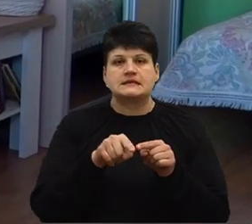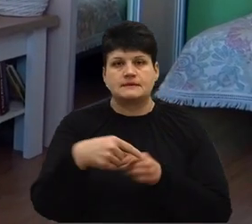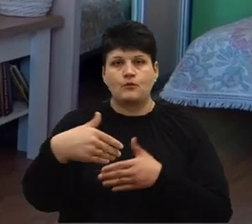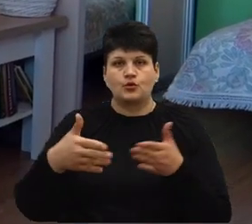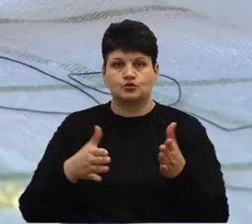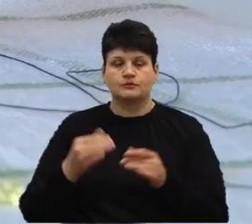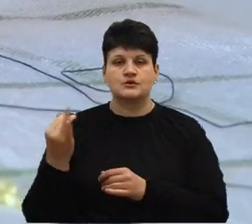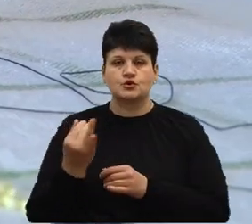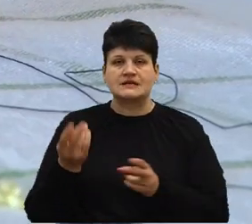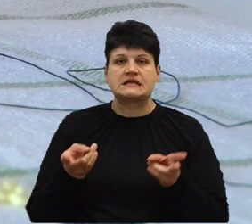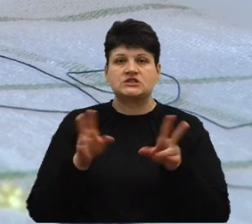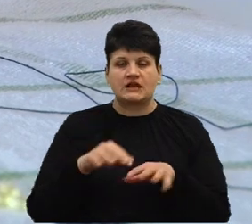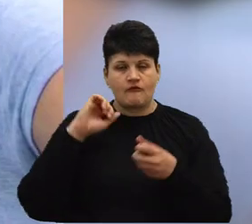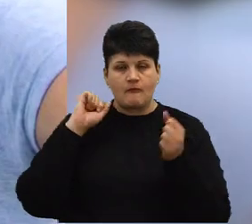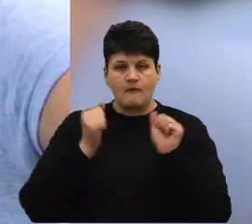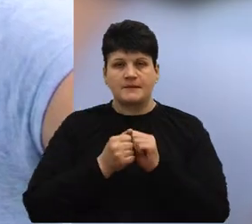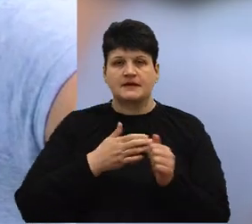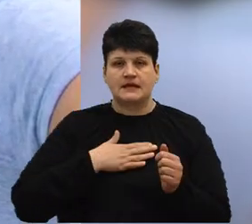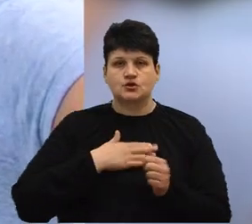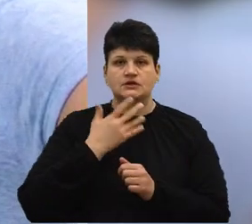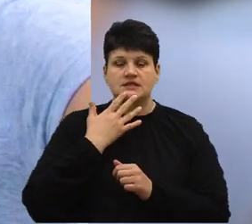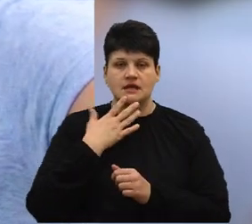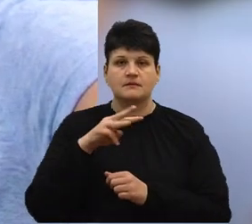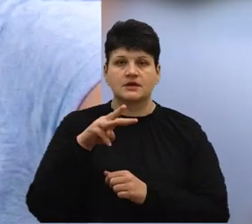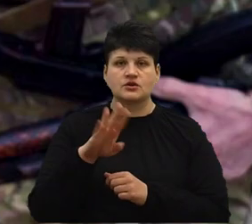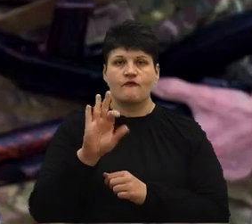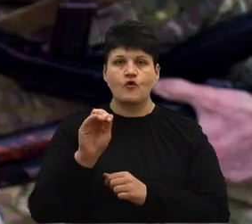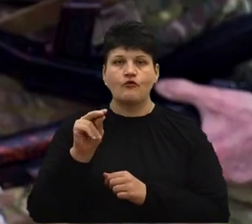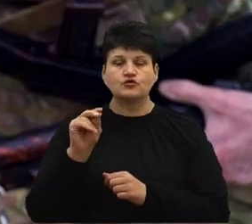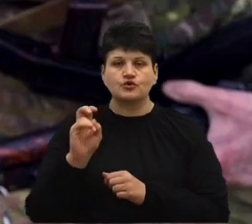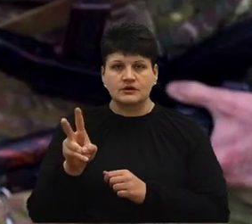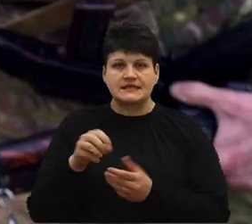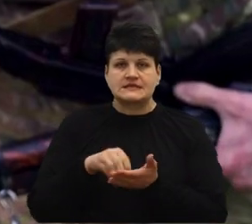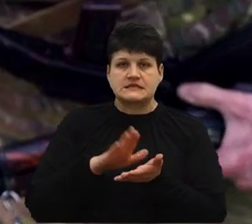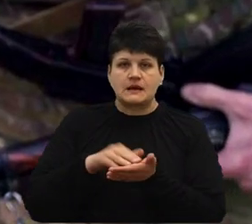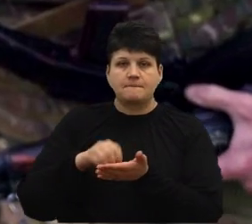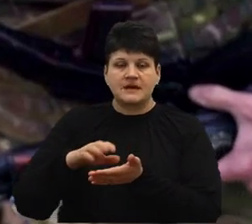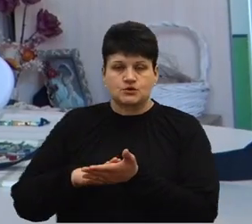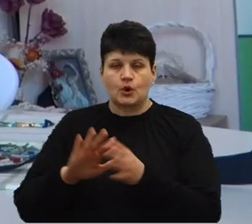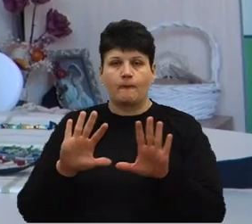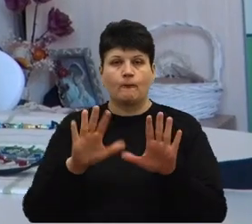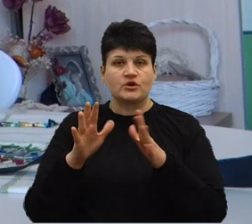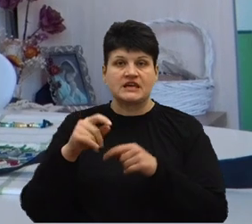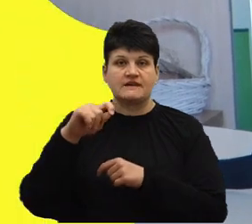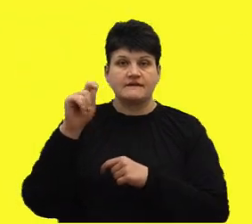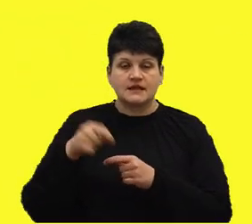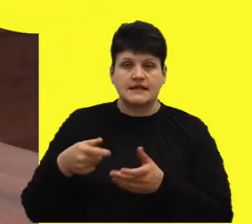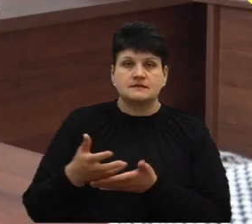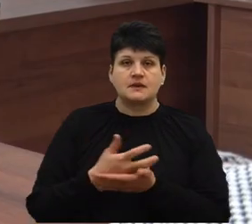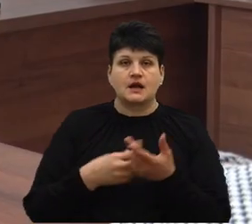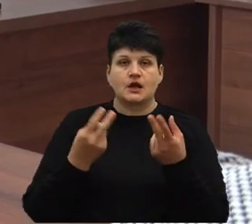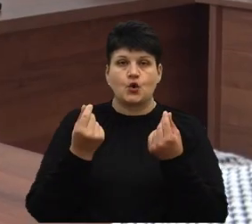історія залишилася в пам'яті нашої нації Марічка Вовчок записує події війни та збирає гроші для підрозділу чоловіка